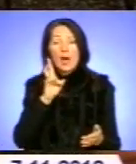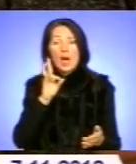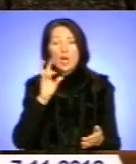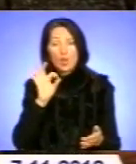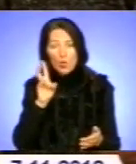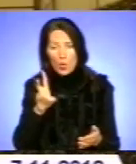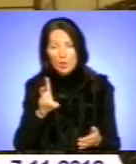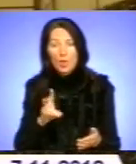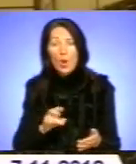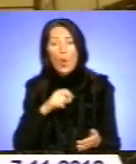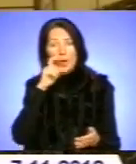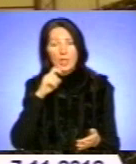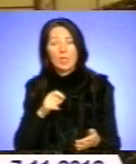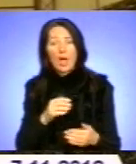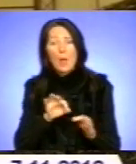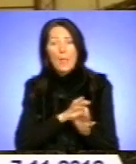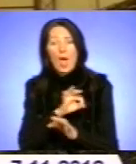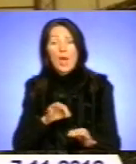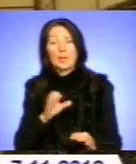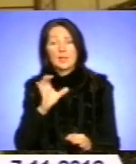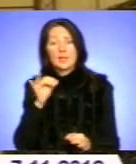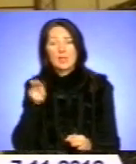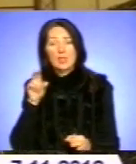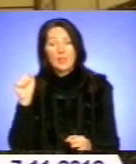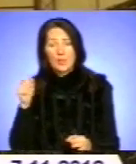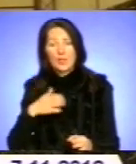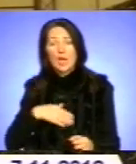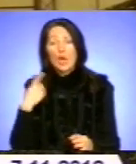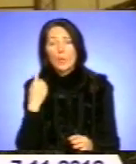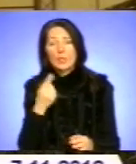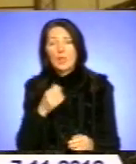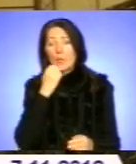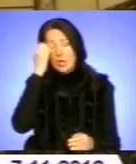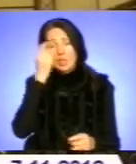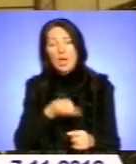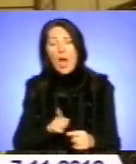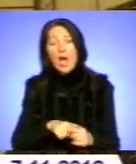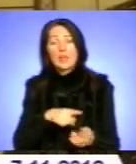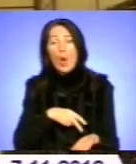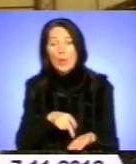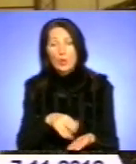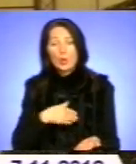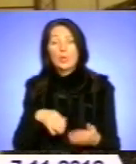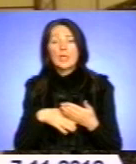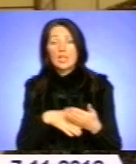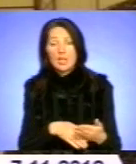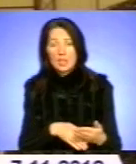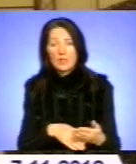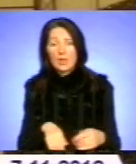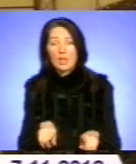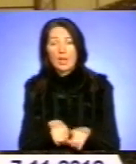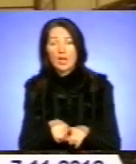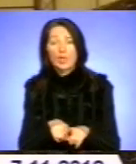Sidas Academy. В нашей области мы благодаря этому подходу и при содействии также и